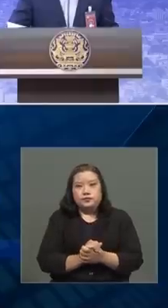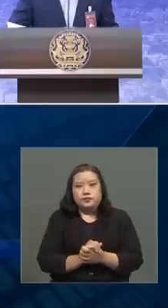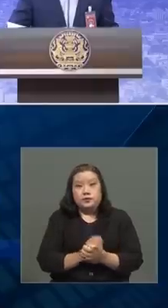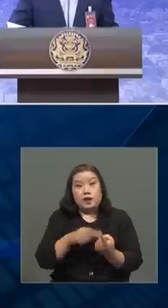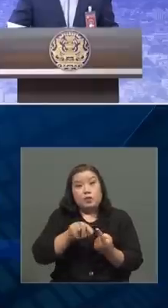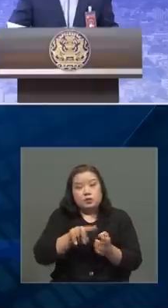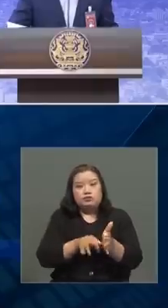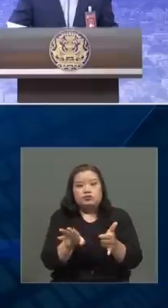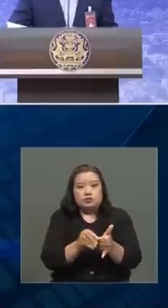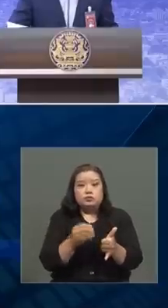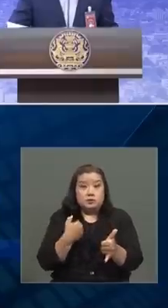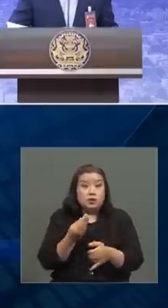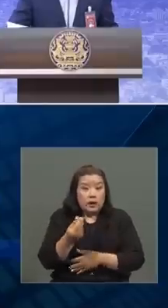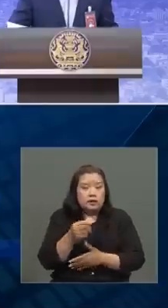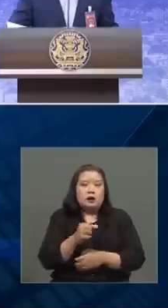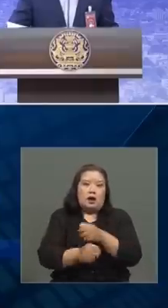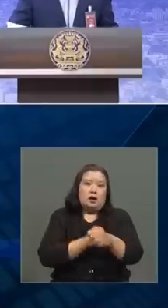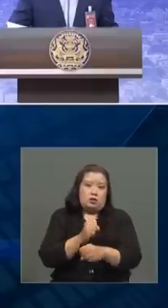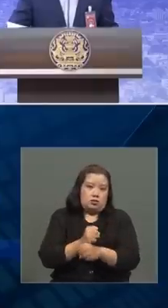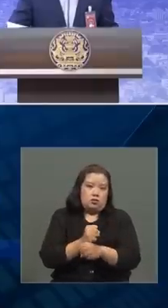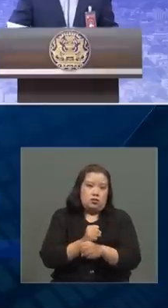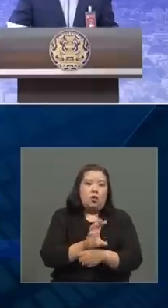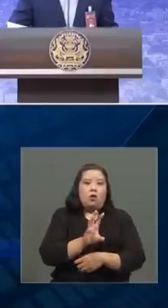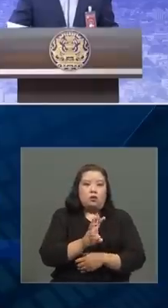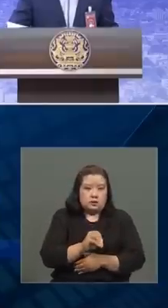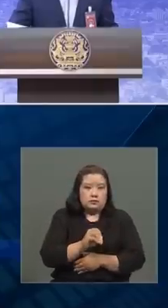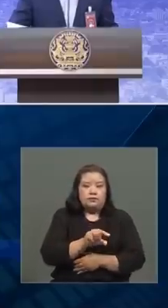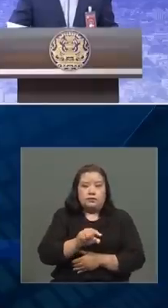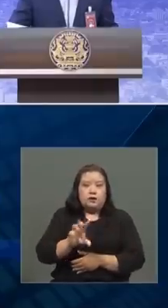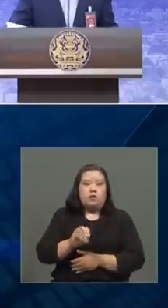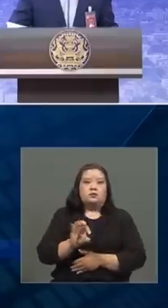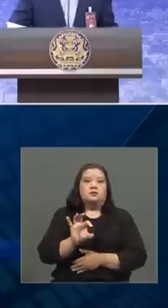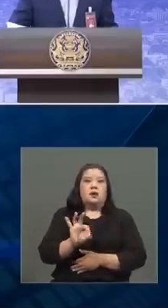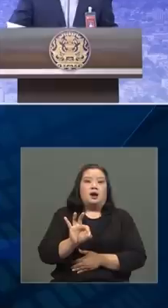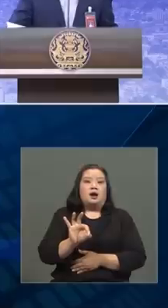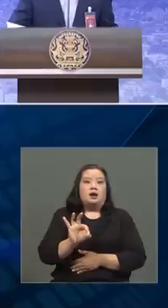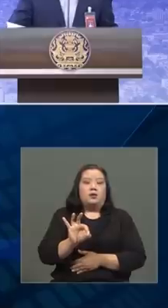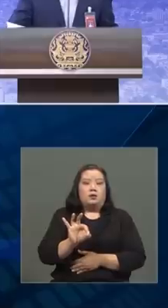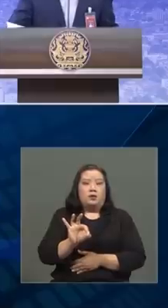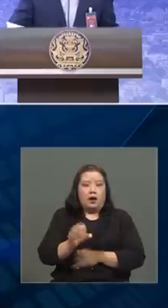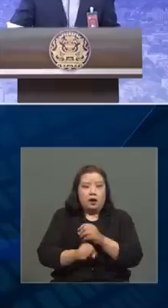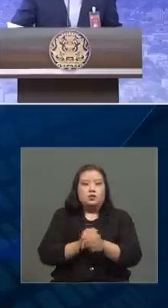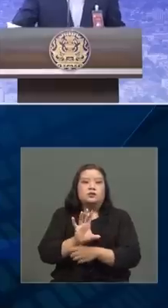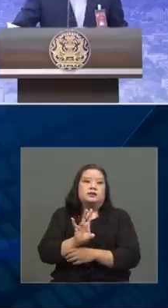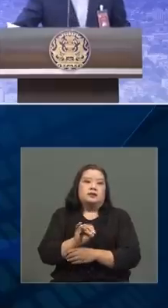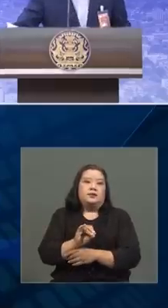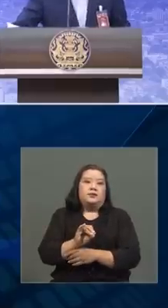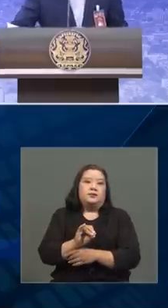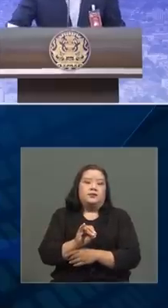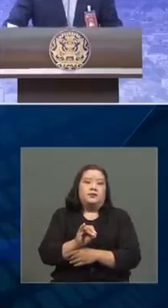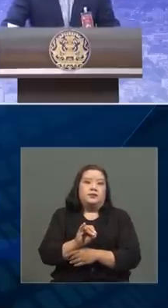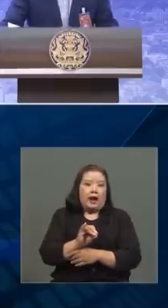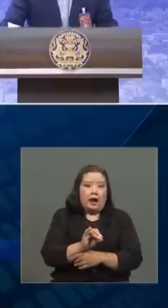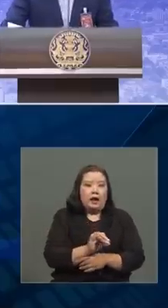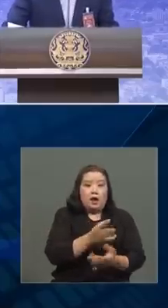อ.บ้านด่านโทษ 6060-69และ 70ปีขึ้นไปนะครับรอบแรกนี้จะเยอะกว่าเราหรอก